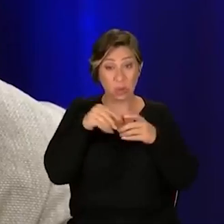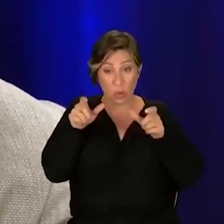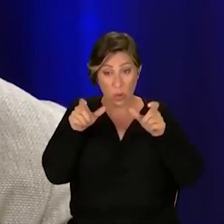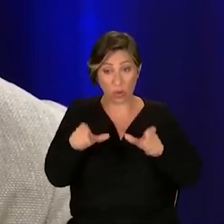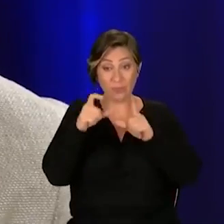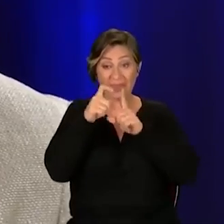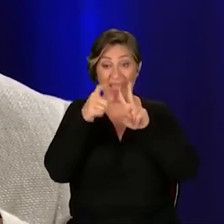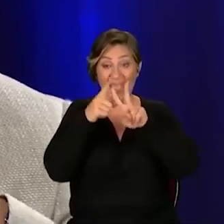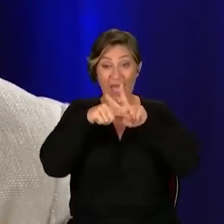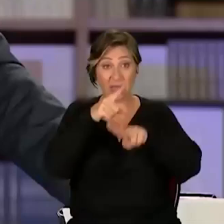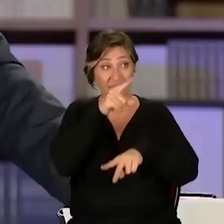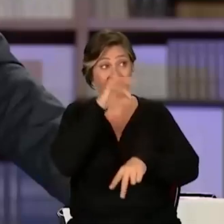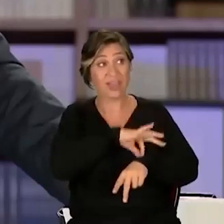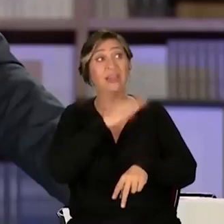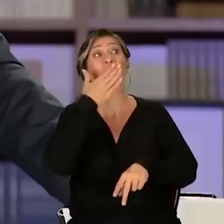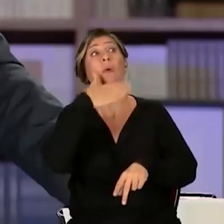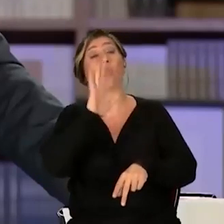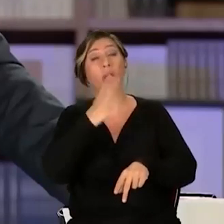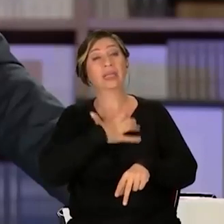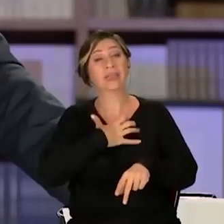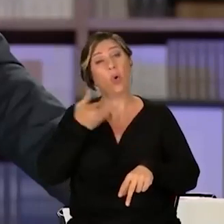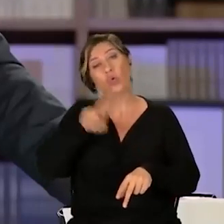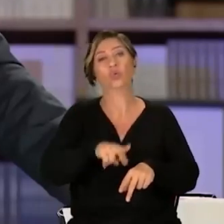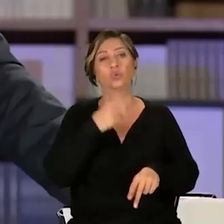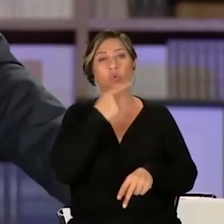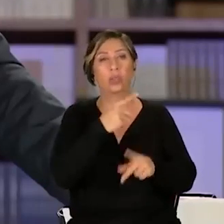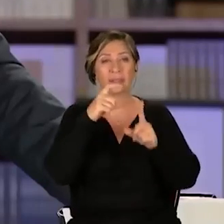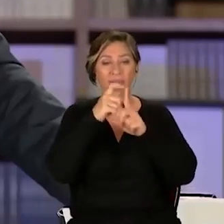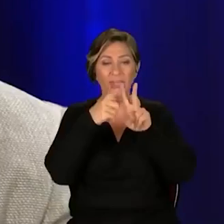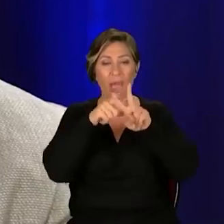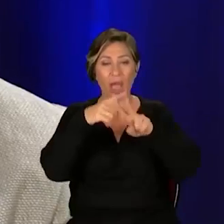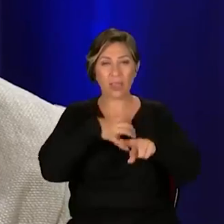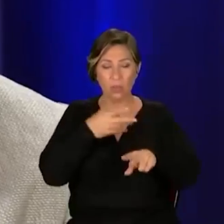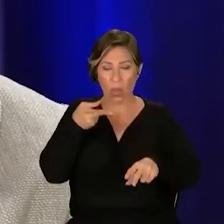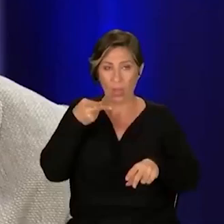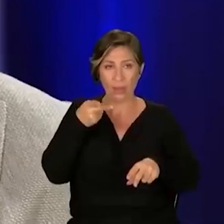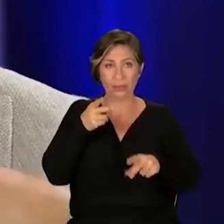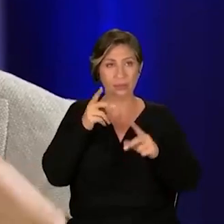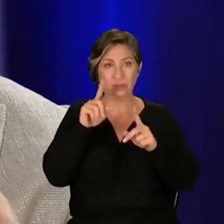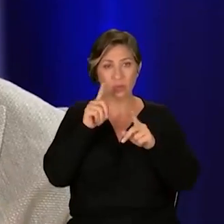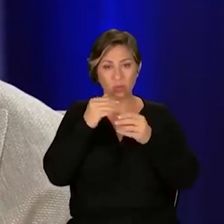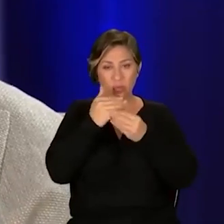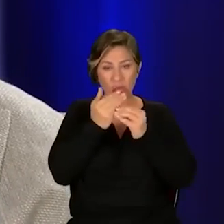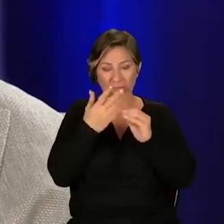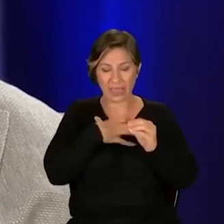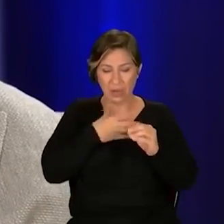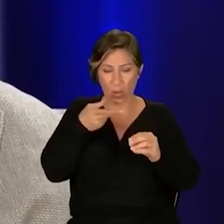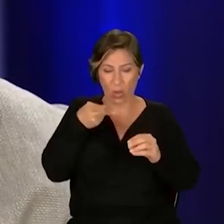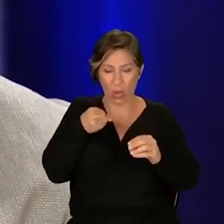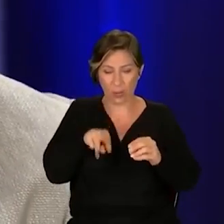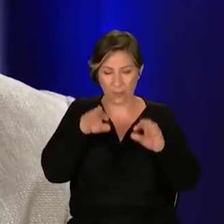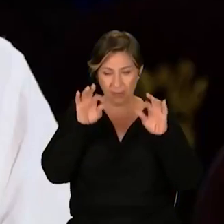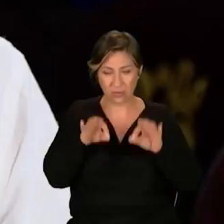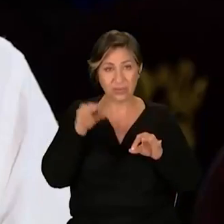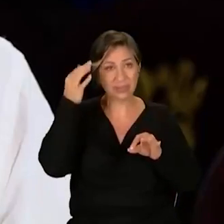koruduğum DNA'nın sana bir faydası yoktur. Kendini öldür diyor. DNA'da kendini öldürmeye DNA'da hücrede kendini öldürdüğü zaman